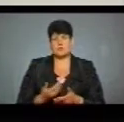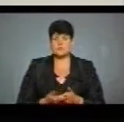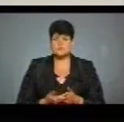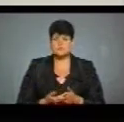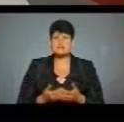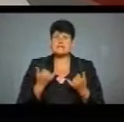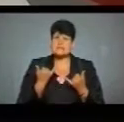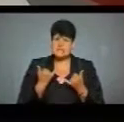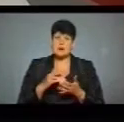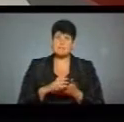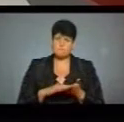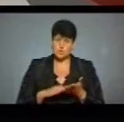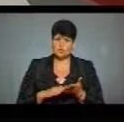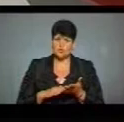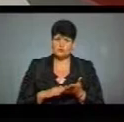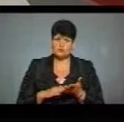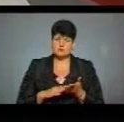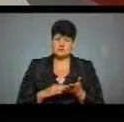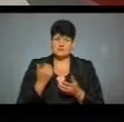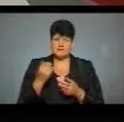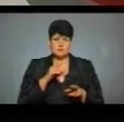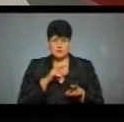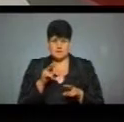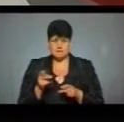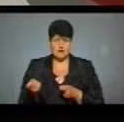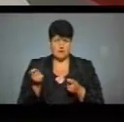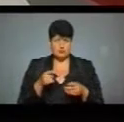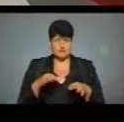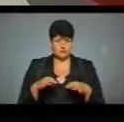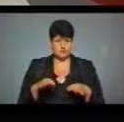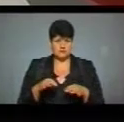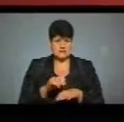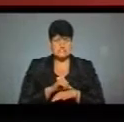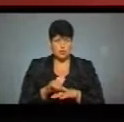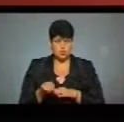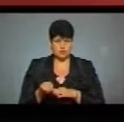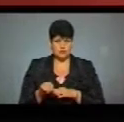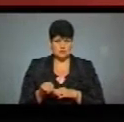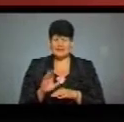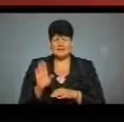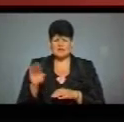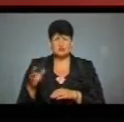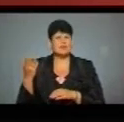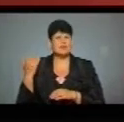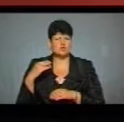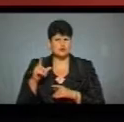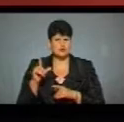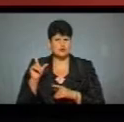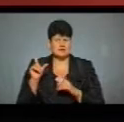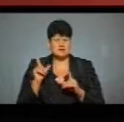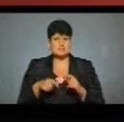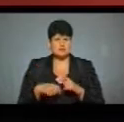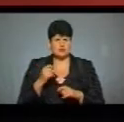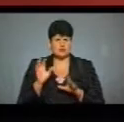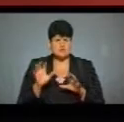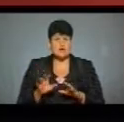Зараз продовжують, за вашими спостереженнями, ввозити автомобілі за кордону, так? Не ті, хто давно їздив і порушував закон, а